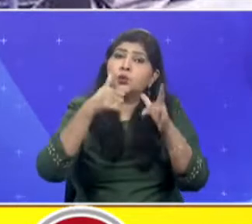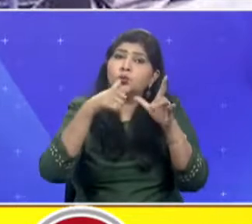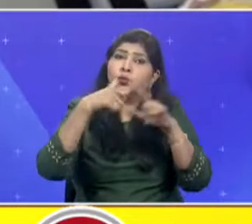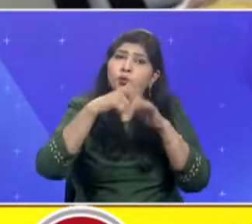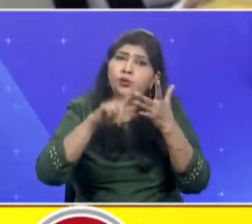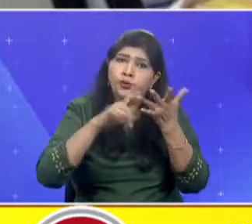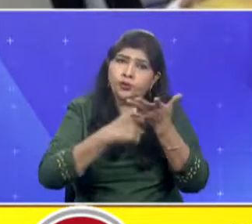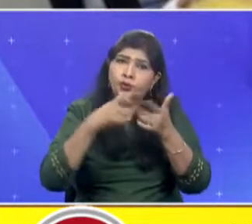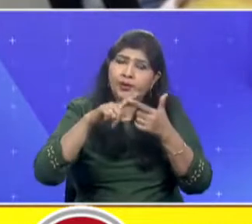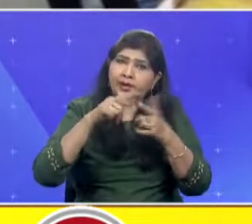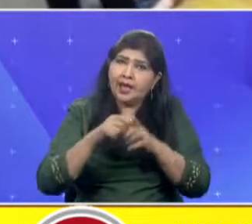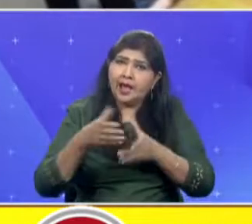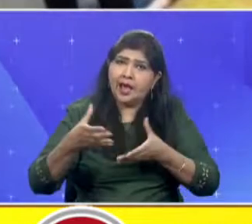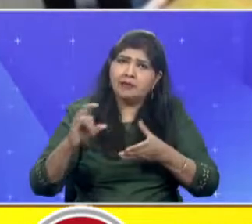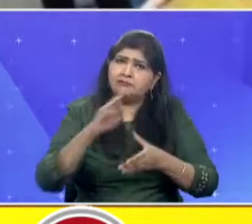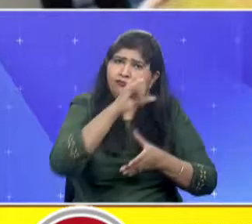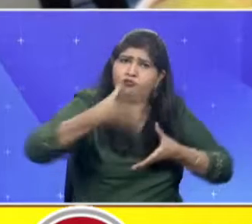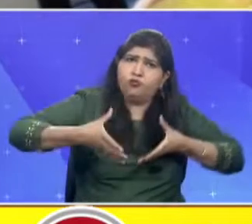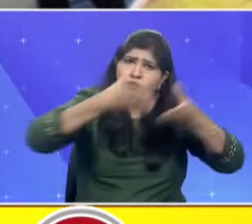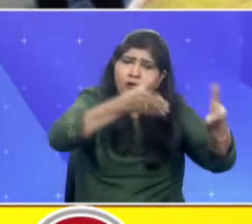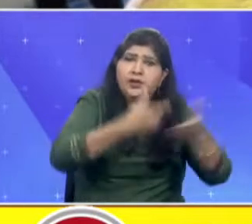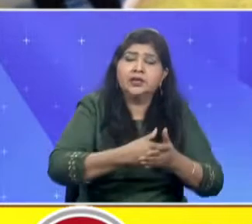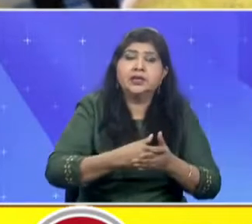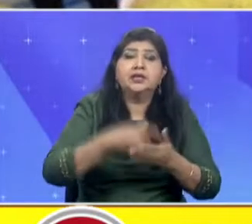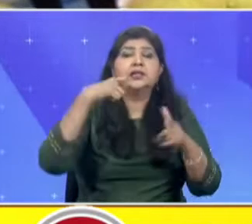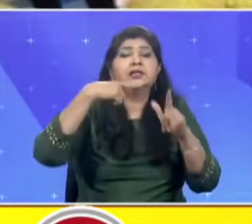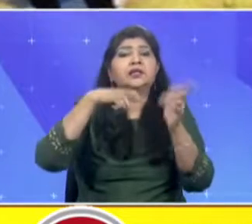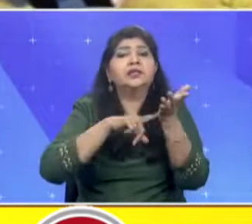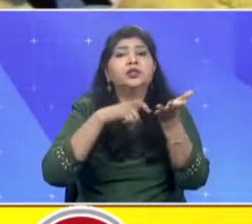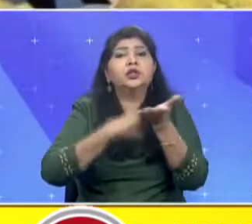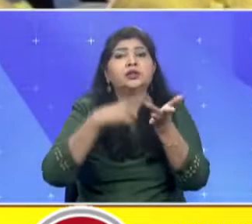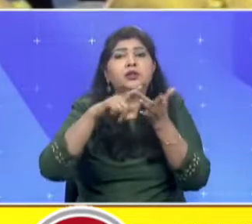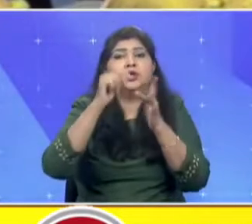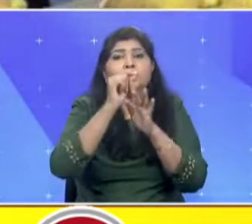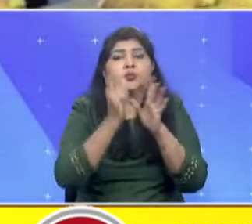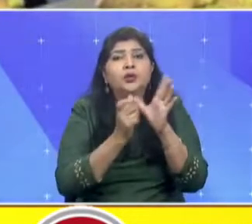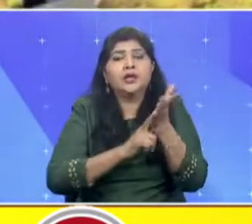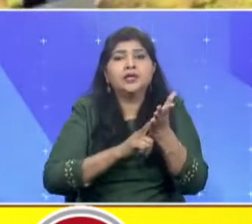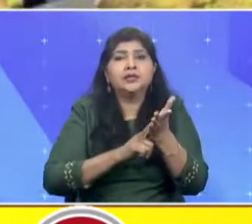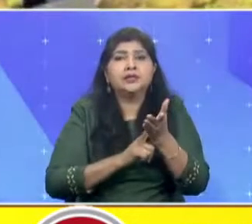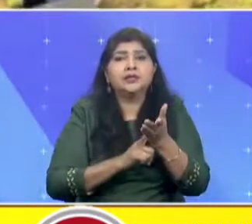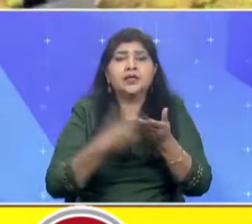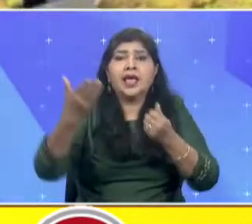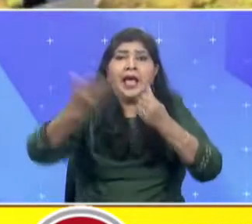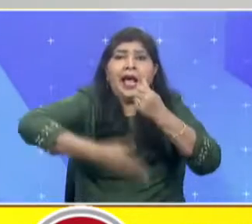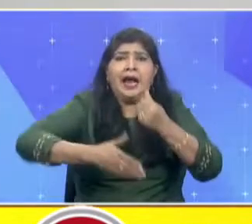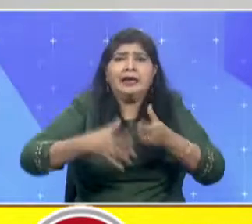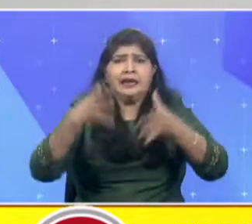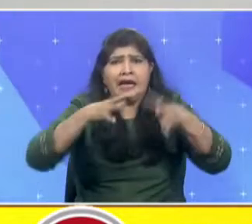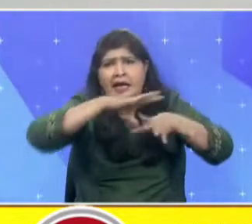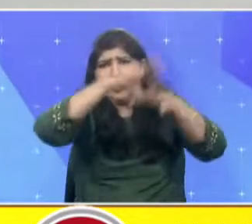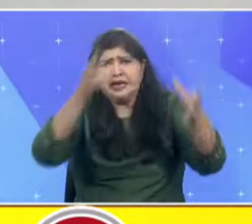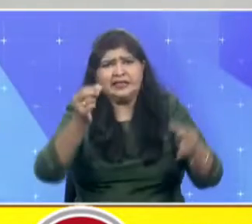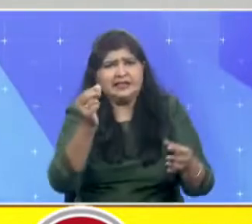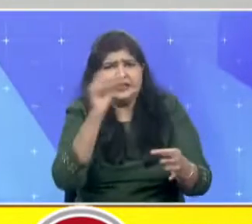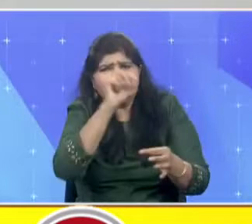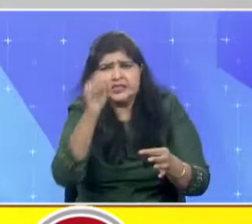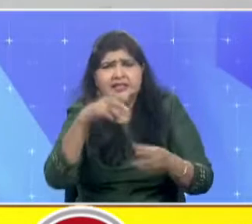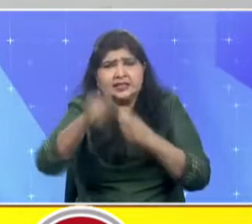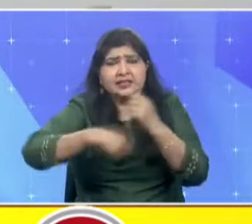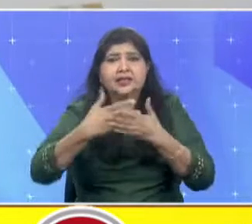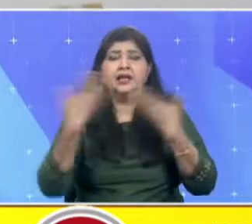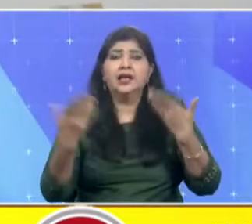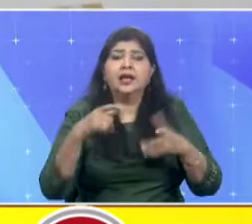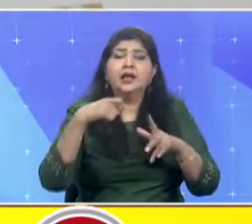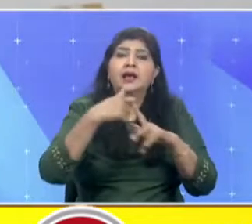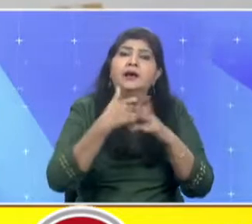गए। त्रिपुरा से ताजा कटहल हवाई रास्ते से लंदन निर्यात किए गए। और तो